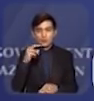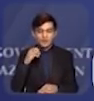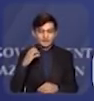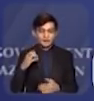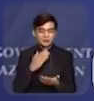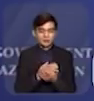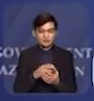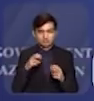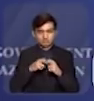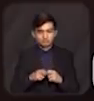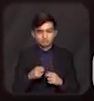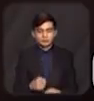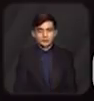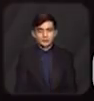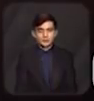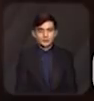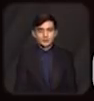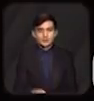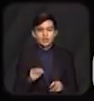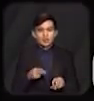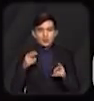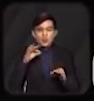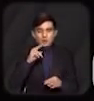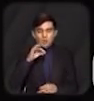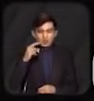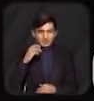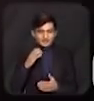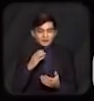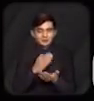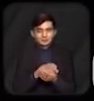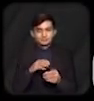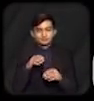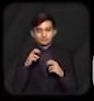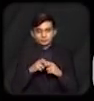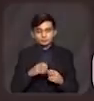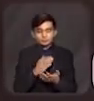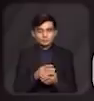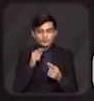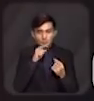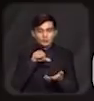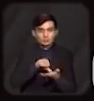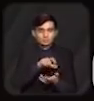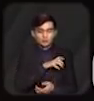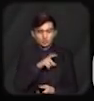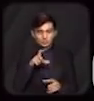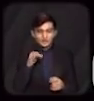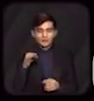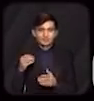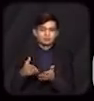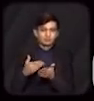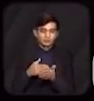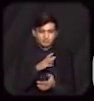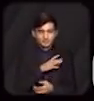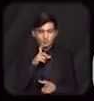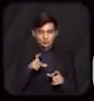бойынша тергеу жүріп жатыр. Ал қылмыстық кодекске қарағанда тергеліп жатқан жаппай тәртіпсіздікке қатысу және шақыру бұзақылық